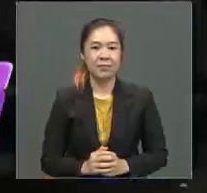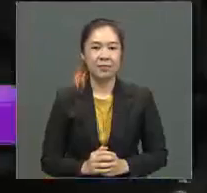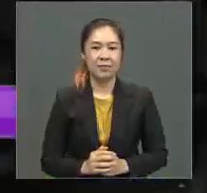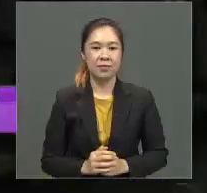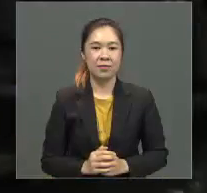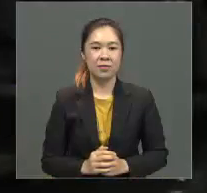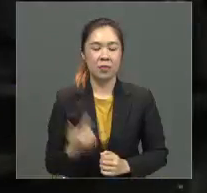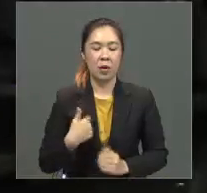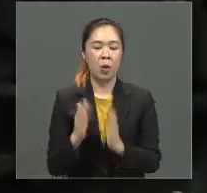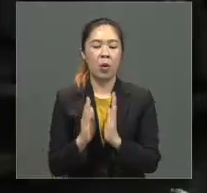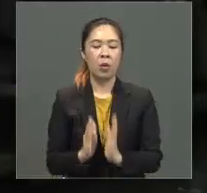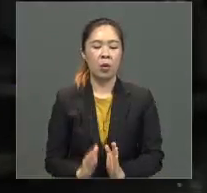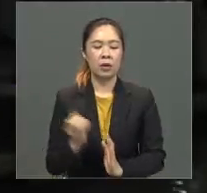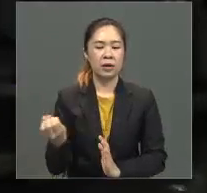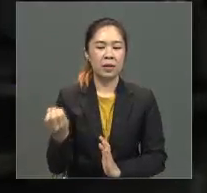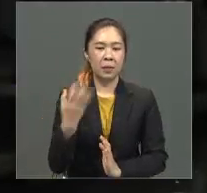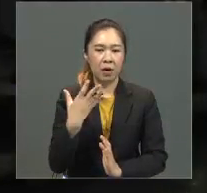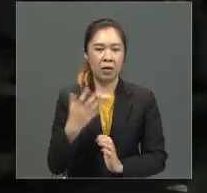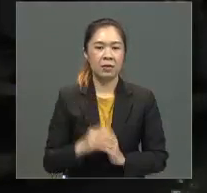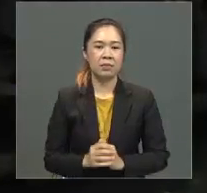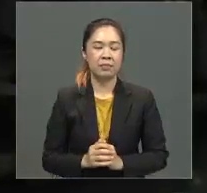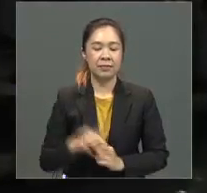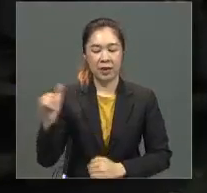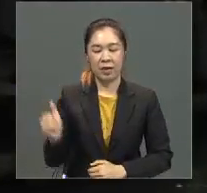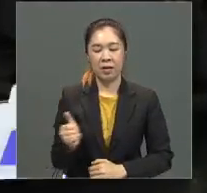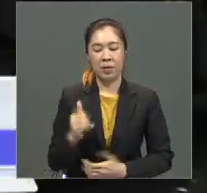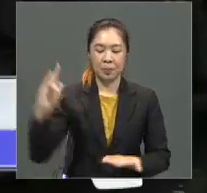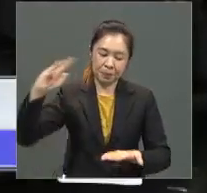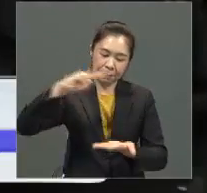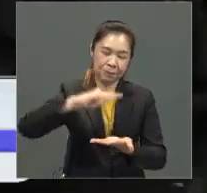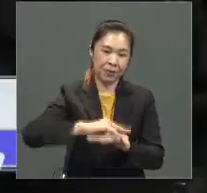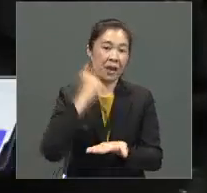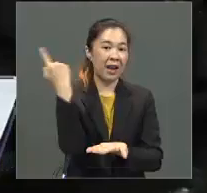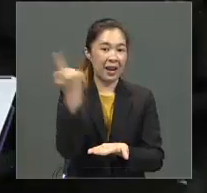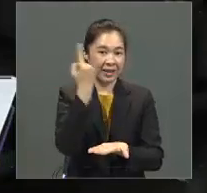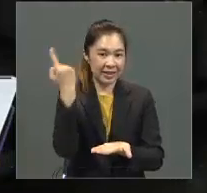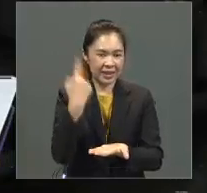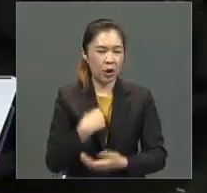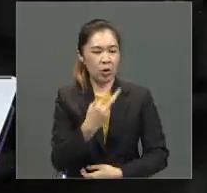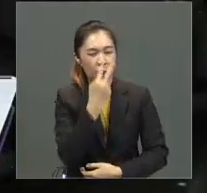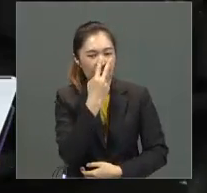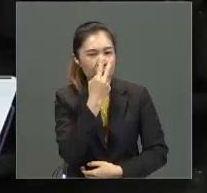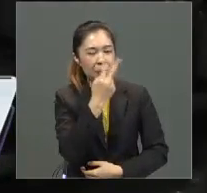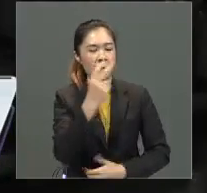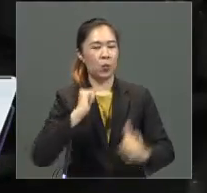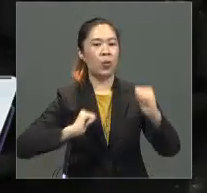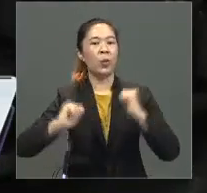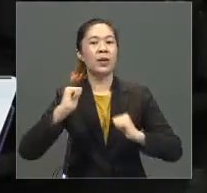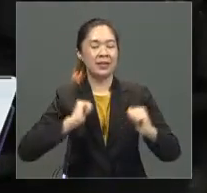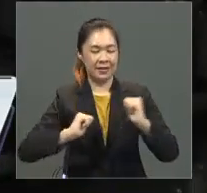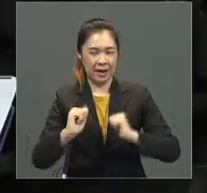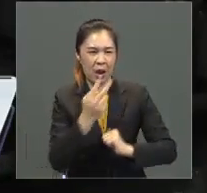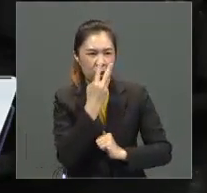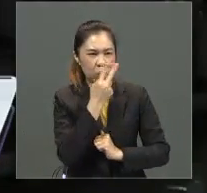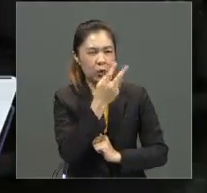คนที่กล่าวอ้างคือเขามาเที่ยวเมืองไทยแล้วไปดูโชว์การแสดงพอดูโชว์การแสดงปุ๊บ